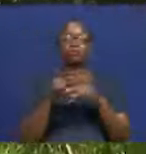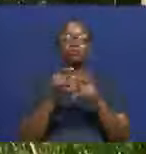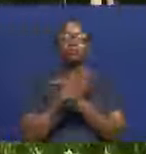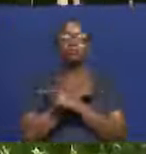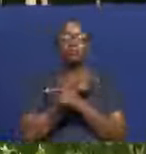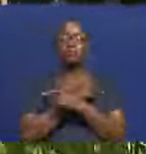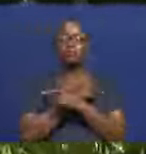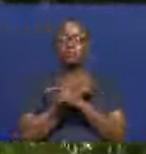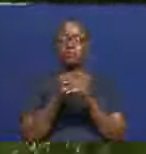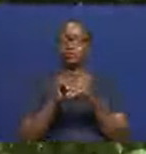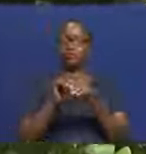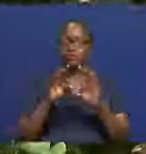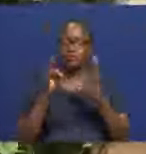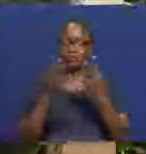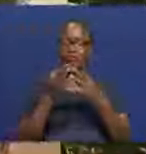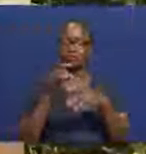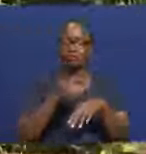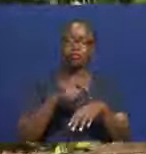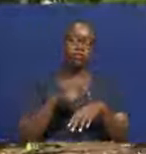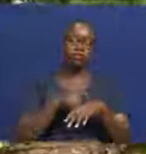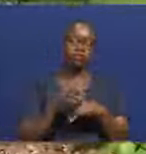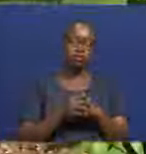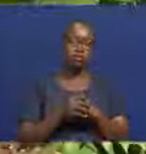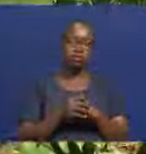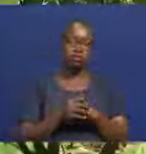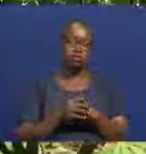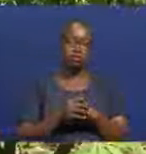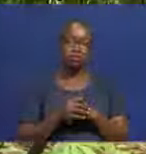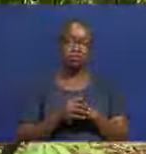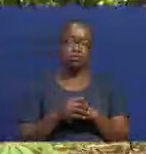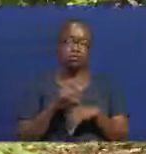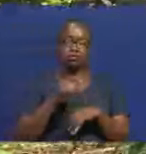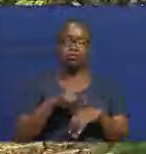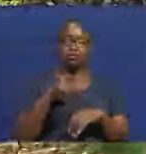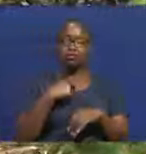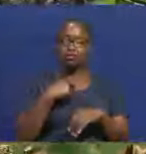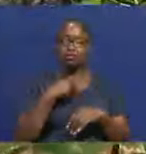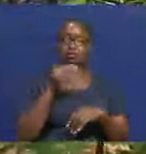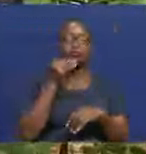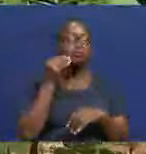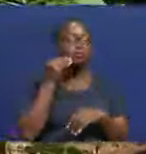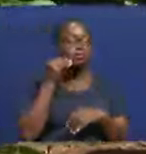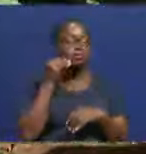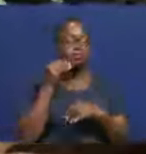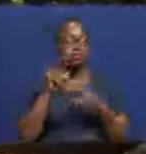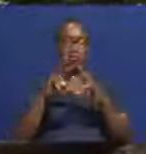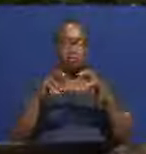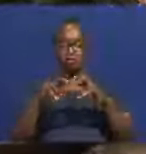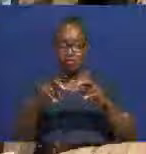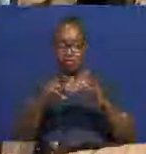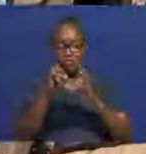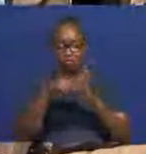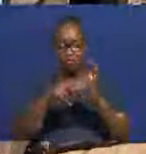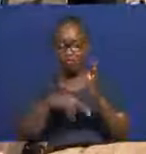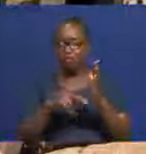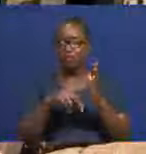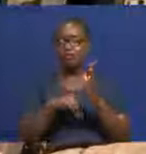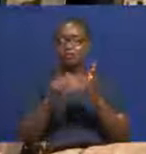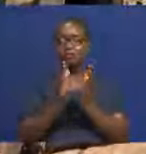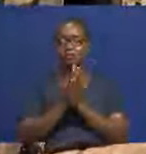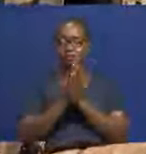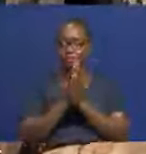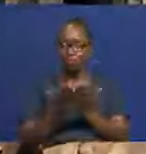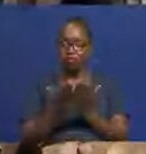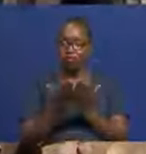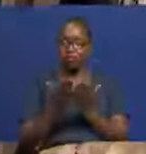spending time with his family. Kiwa niko nyumbani, huwa napenda kusoma vitabu, kusoma magazeti na kujua